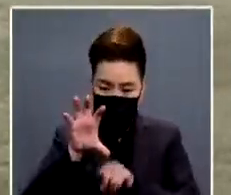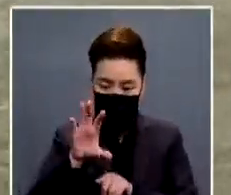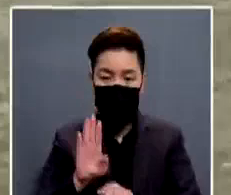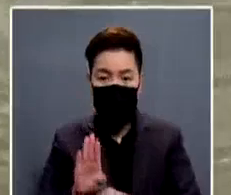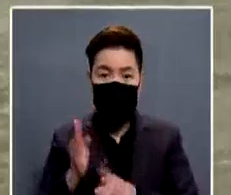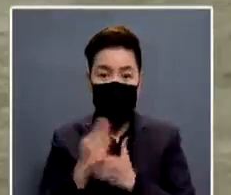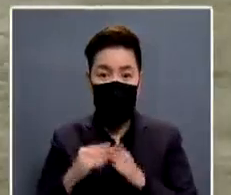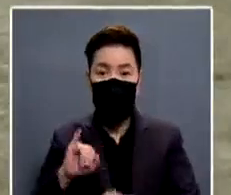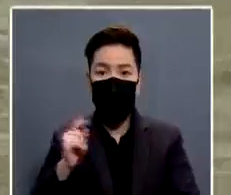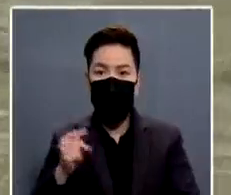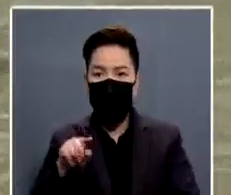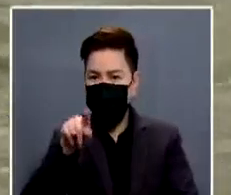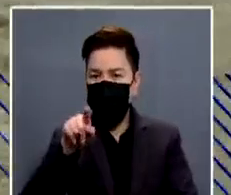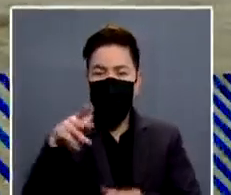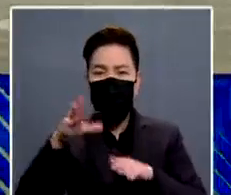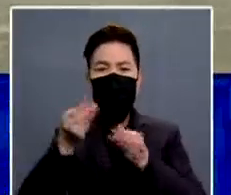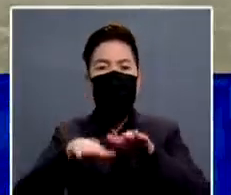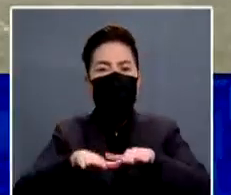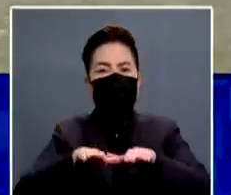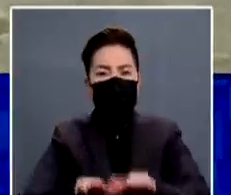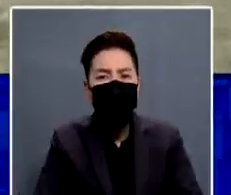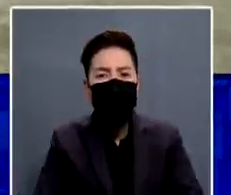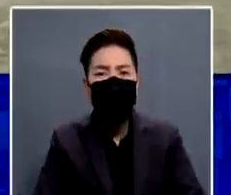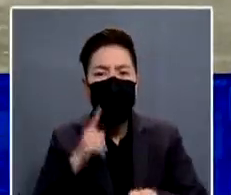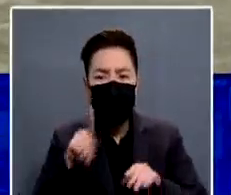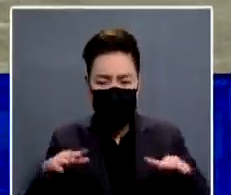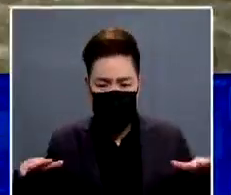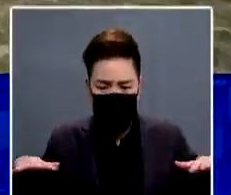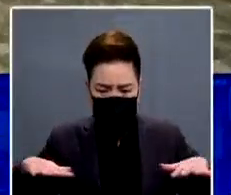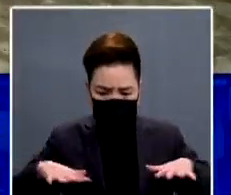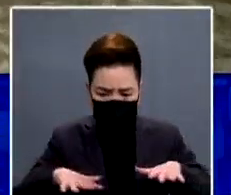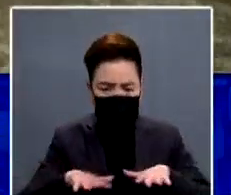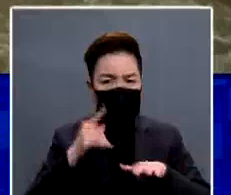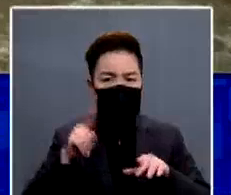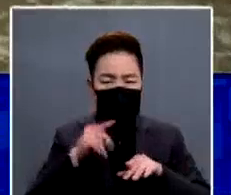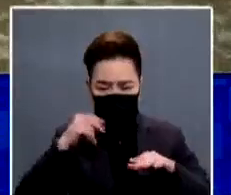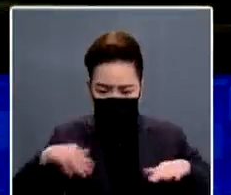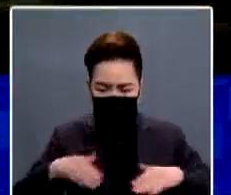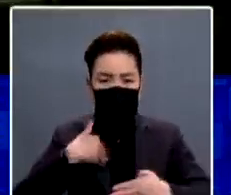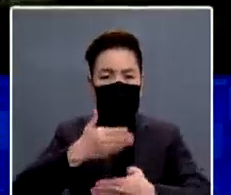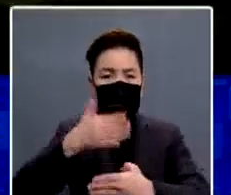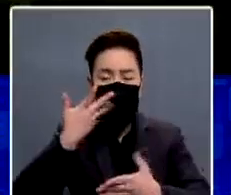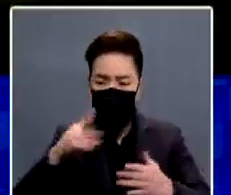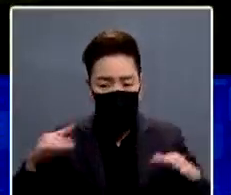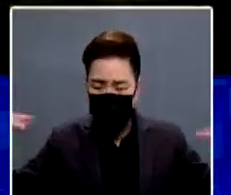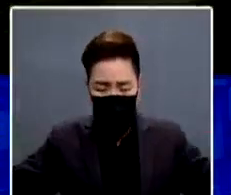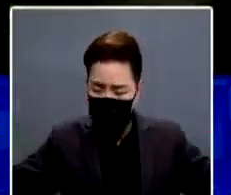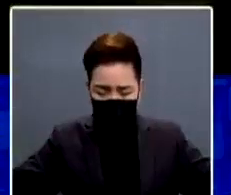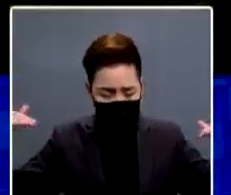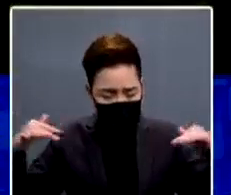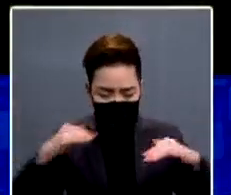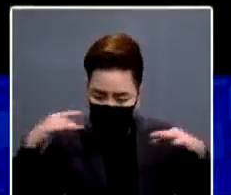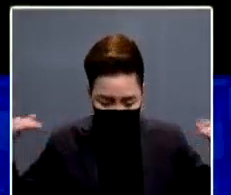บานเนี่ยเป็นจุดที่น้ำเยอะเพราะว่ามันเป็นคลองคลอดเลยอ่ะมันเป็นทางที่มันมีประตูระบายน้ำจากหลายๆสายมารวมกัน